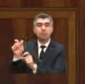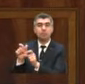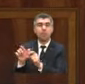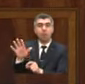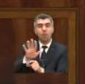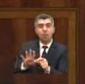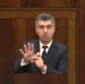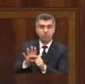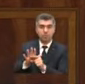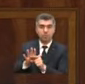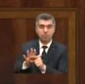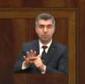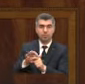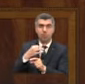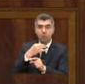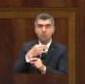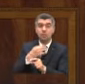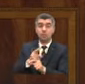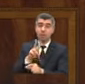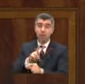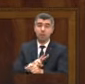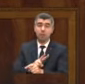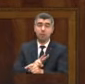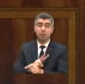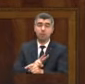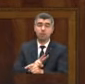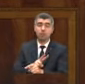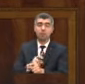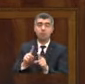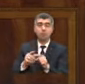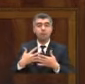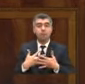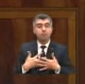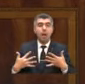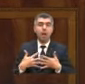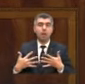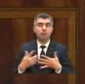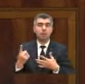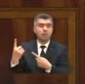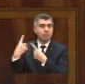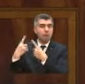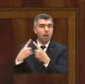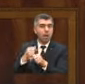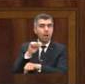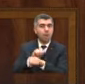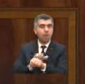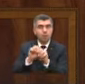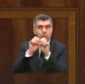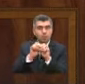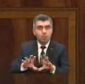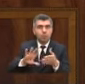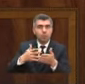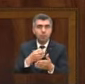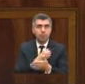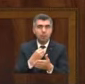اللي تلقوا هاد المبادرة الجريئة، تلقوها بواحد الفرح عارم. المبادرة اللي هي فعلا